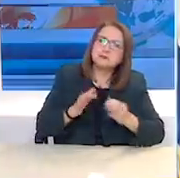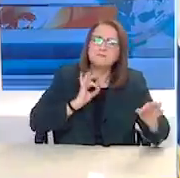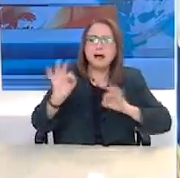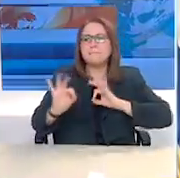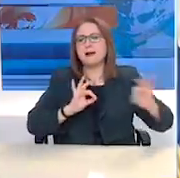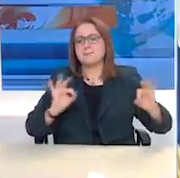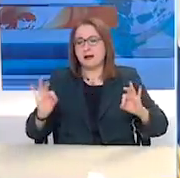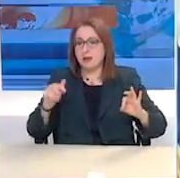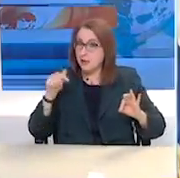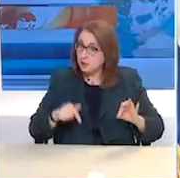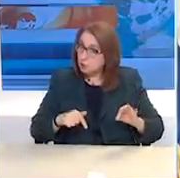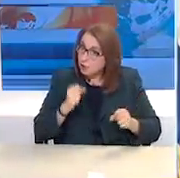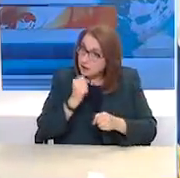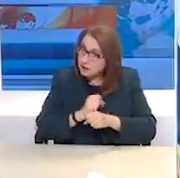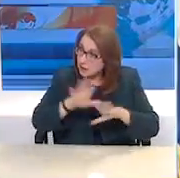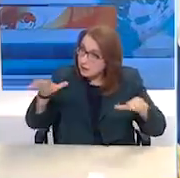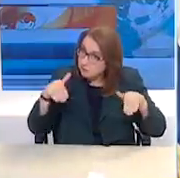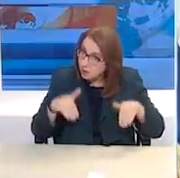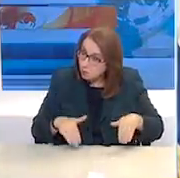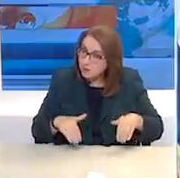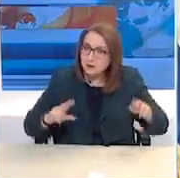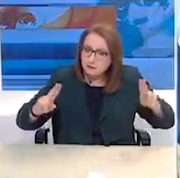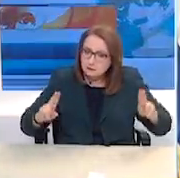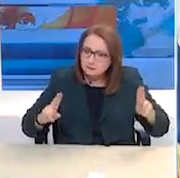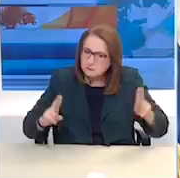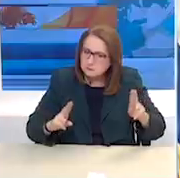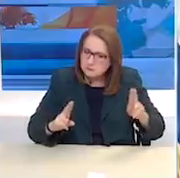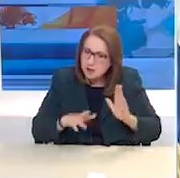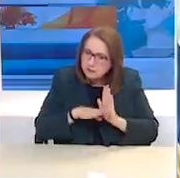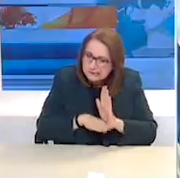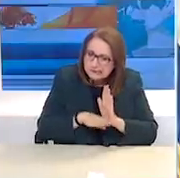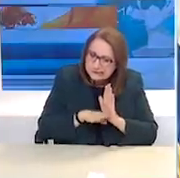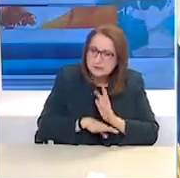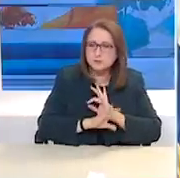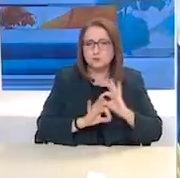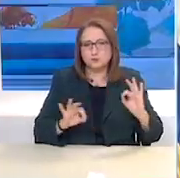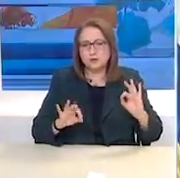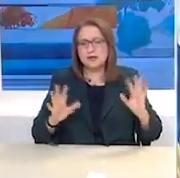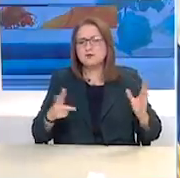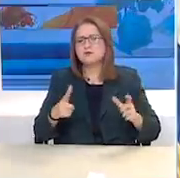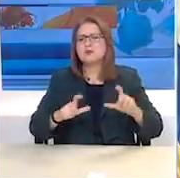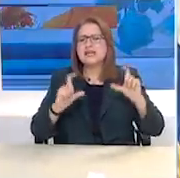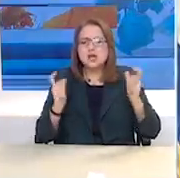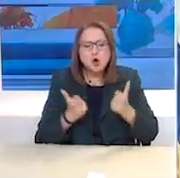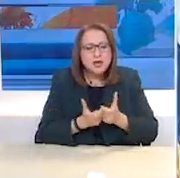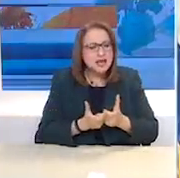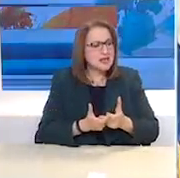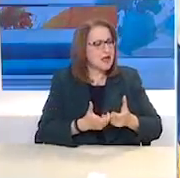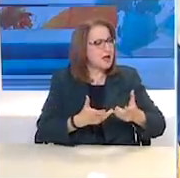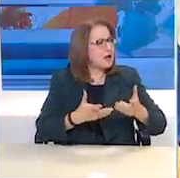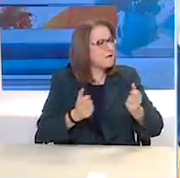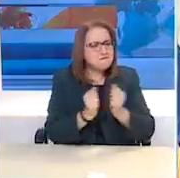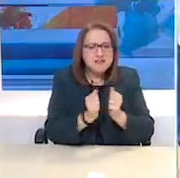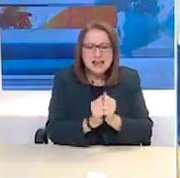πολύ χαμηλά επίπεδα. Τυχόν λοιπόν συναθρήσεις, οικογενειακά τραπέζια με παρέες, με πολλούς